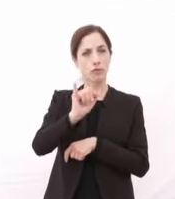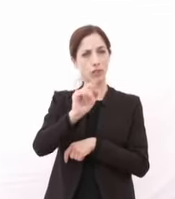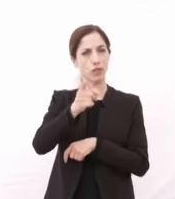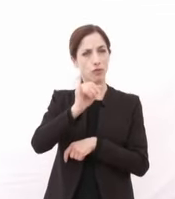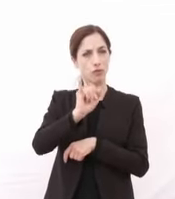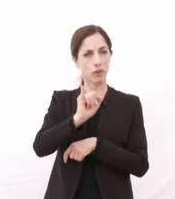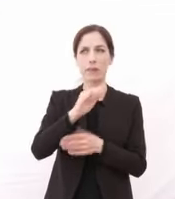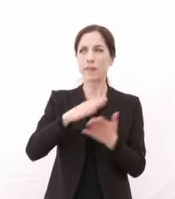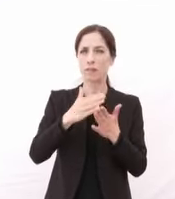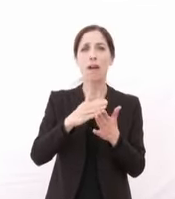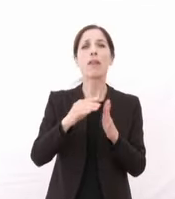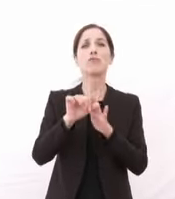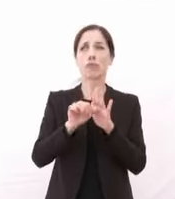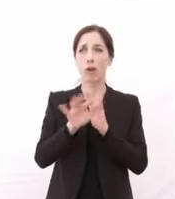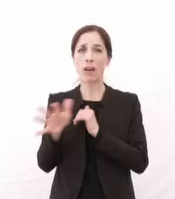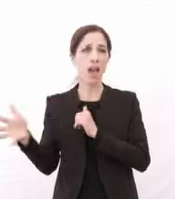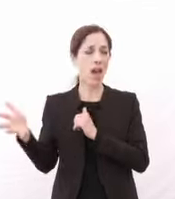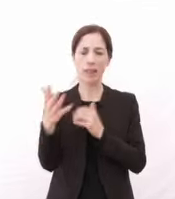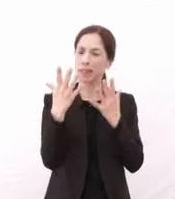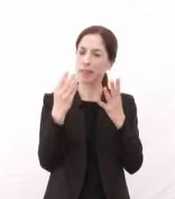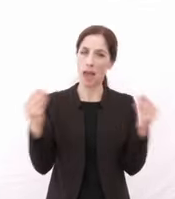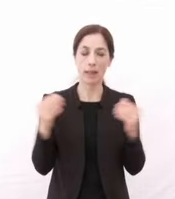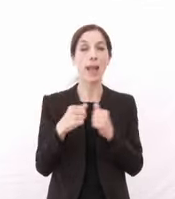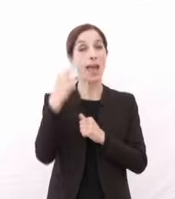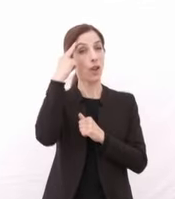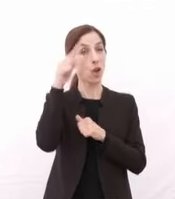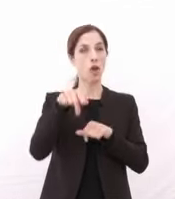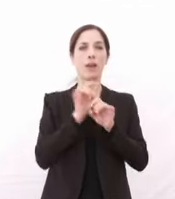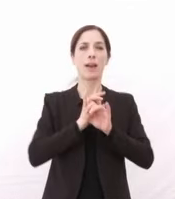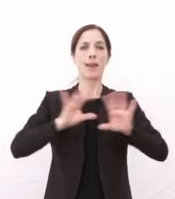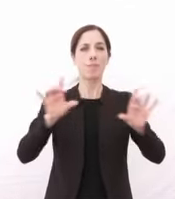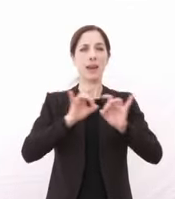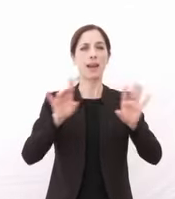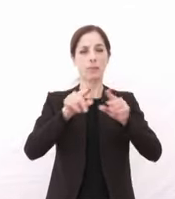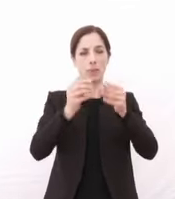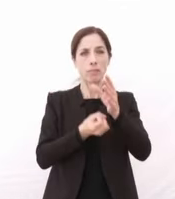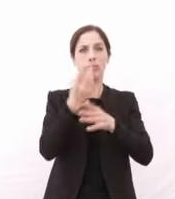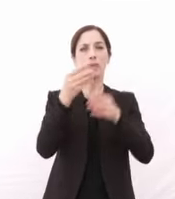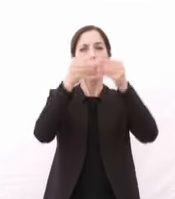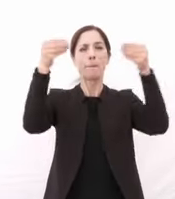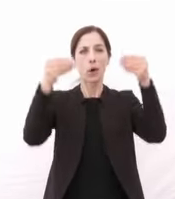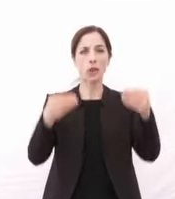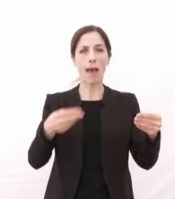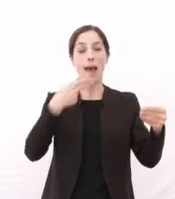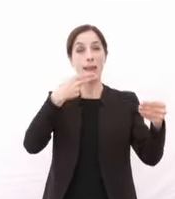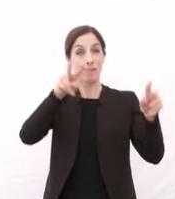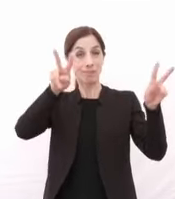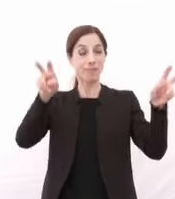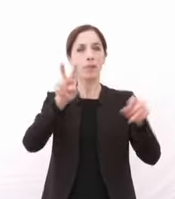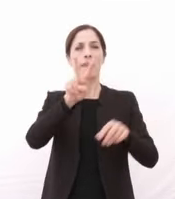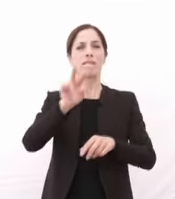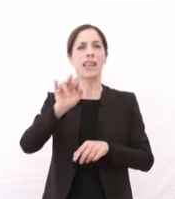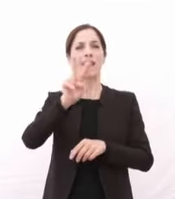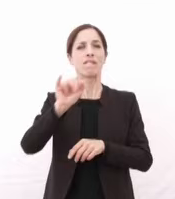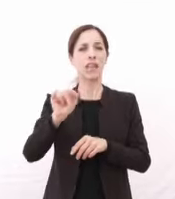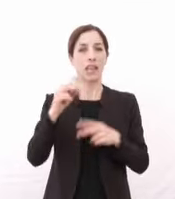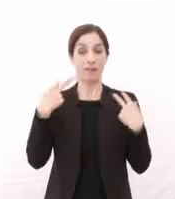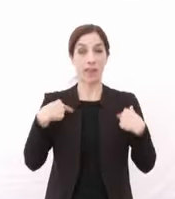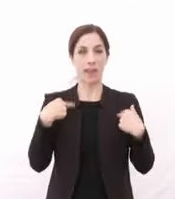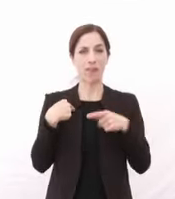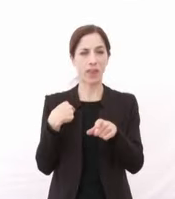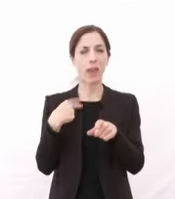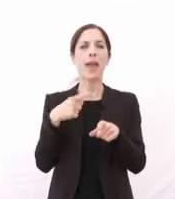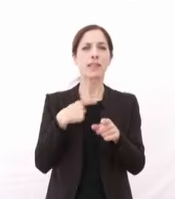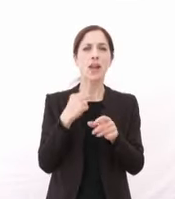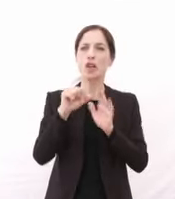queste storie, vi ricordo che Libera ha dato vita ad un portale che si chiama Vivi, in cui queste storie le stiamo collezionando una ad una e in